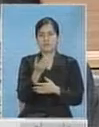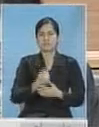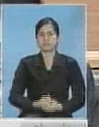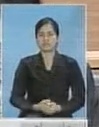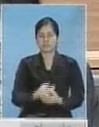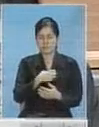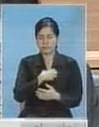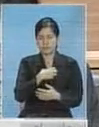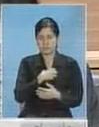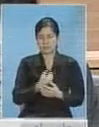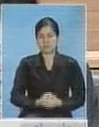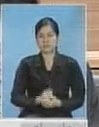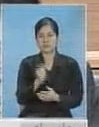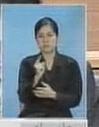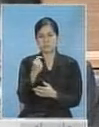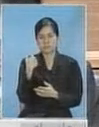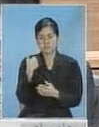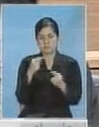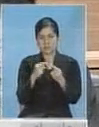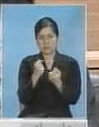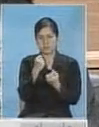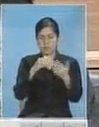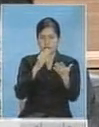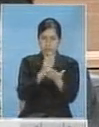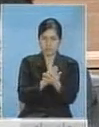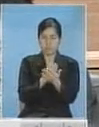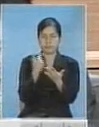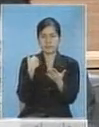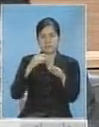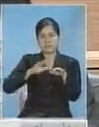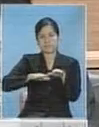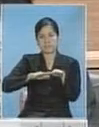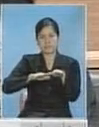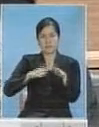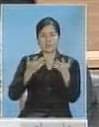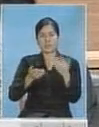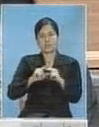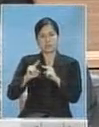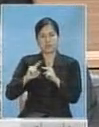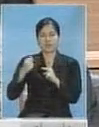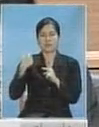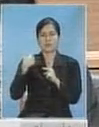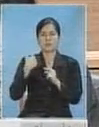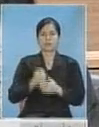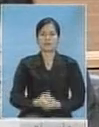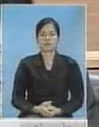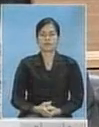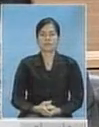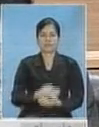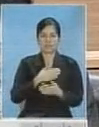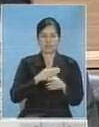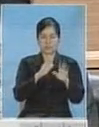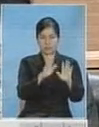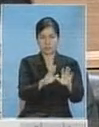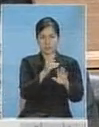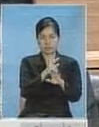อยากให้มีการที่เบรกรถแล้วก็เป็นการสลับรถในการที่จะในการใช้ถนนเส้นนี้ก็ฝากถึงท่